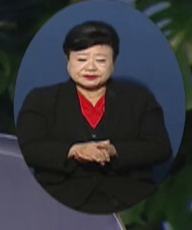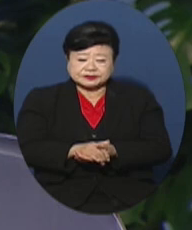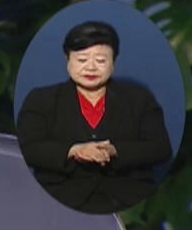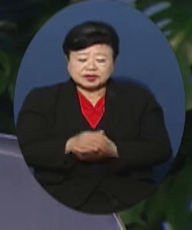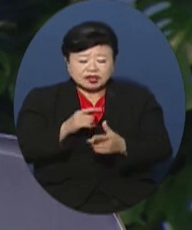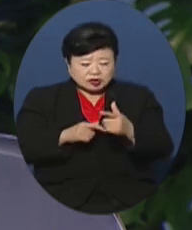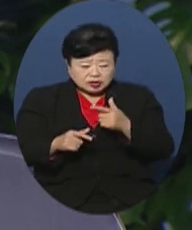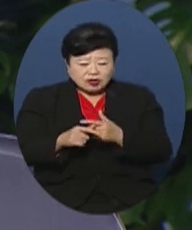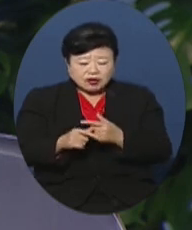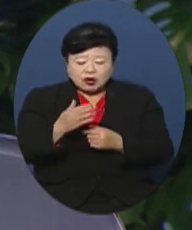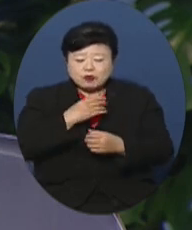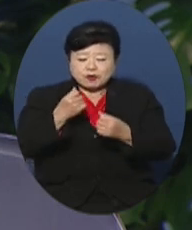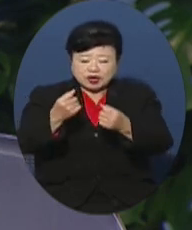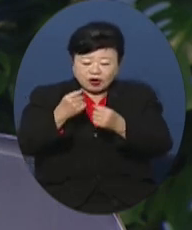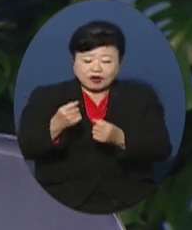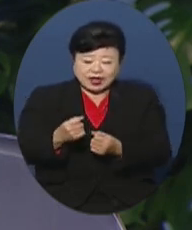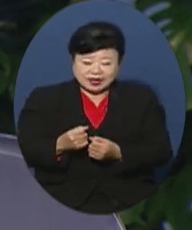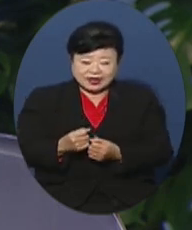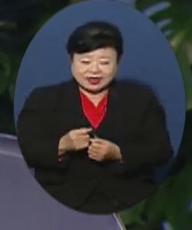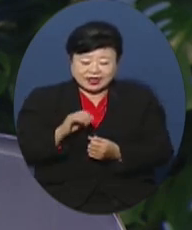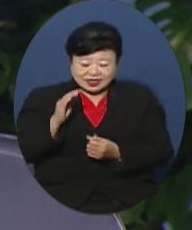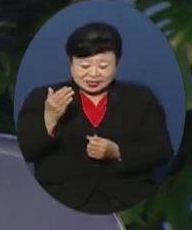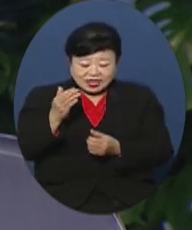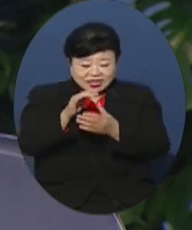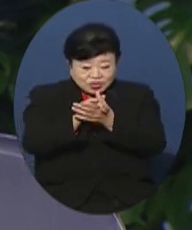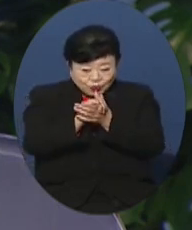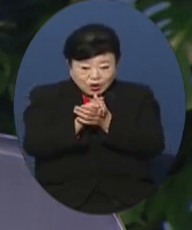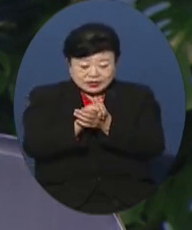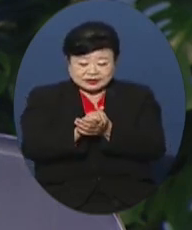점점 건강에 살게 달라고 하나님께 기도하면